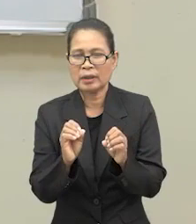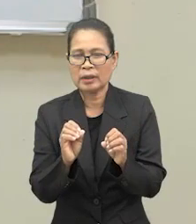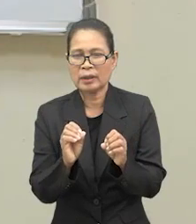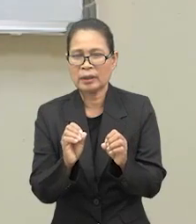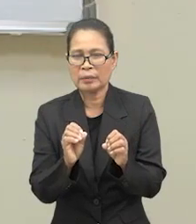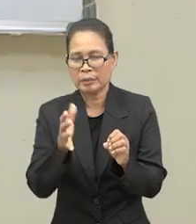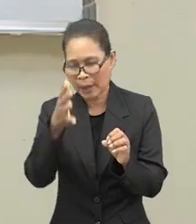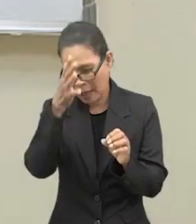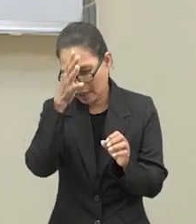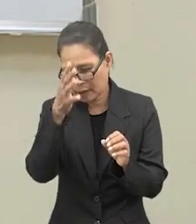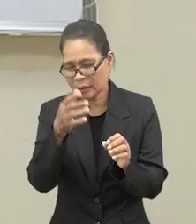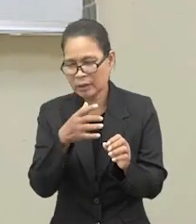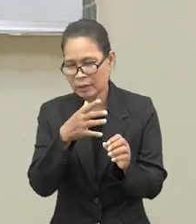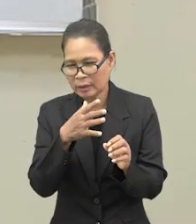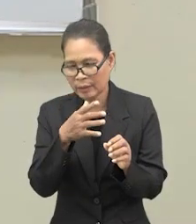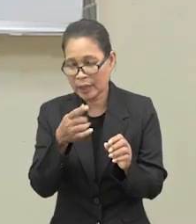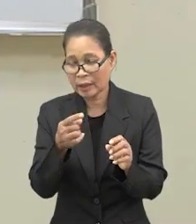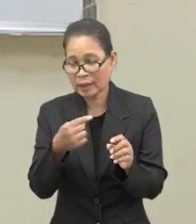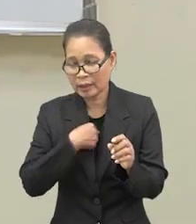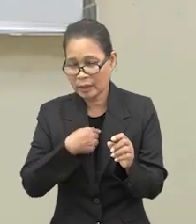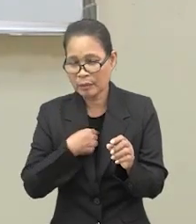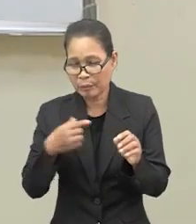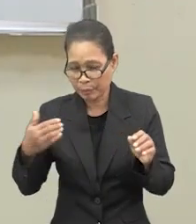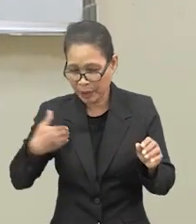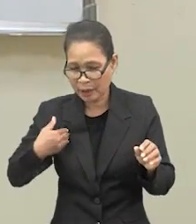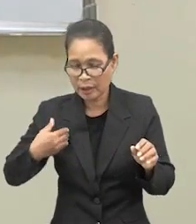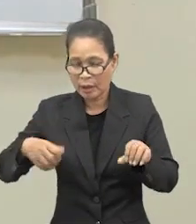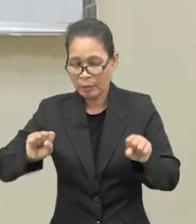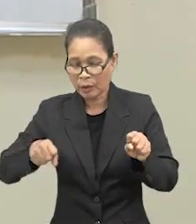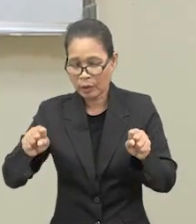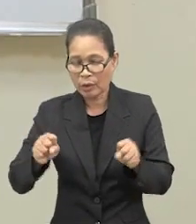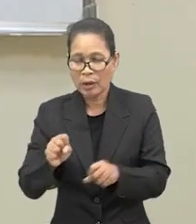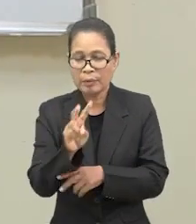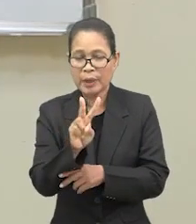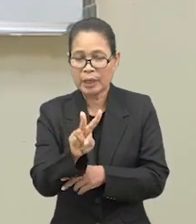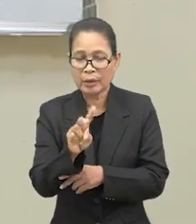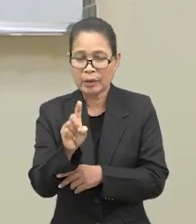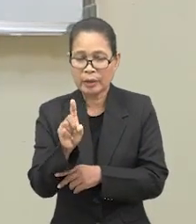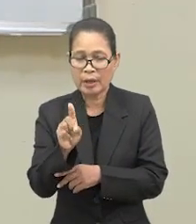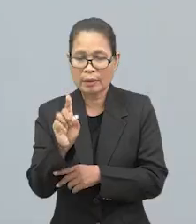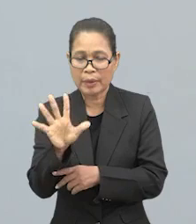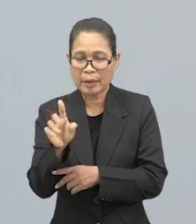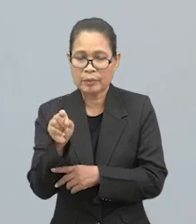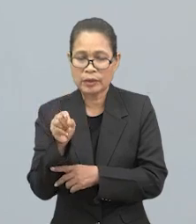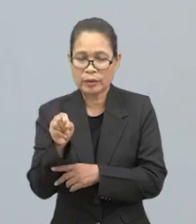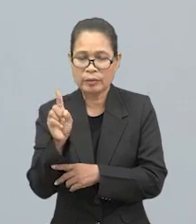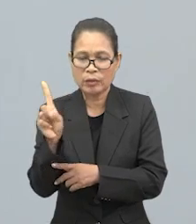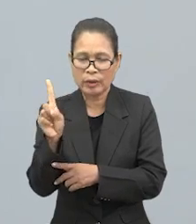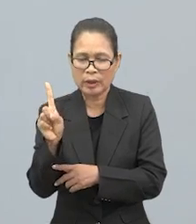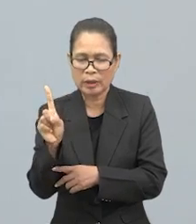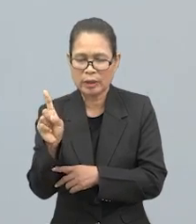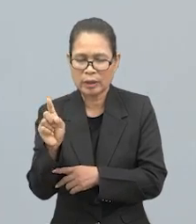ot mien chênh mau na uti hoy na pa khnyom luk pa khnyom mien moto